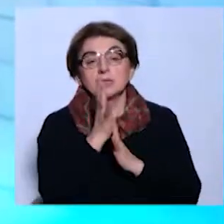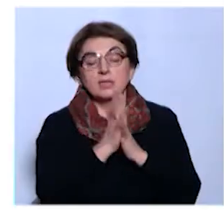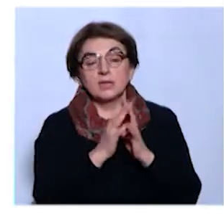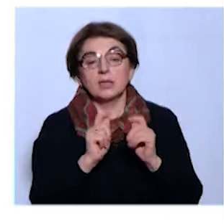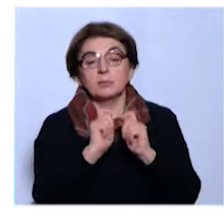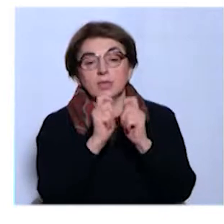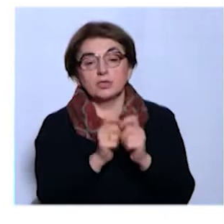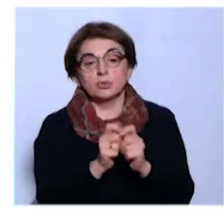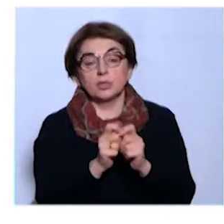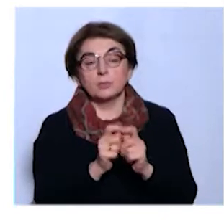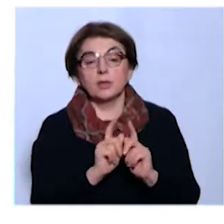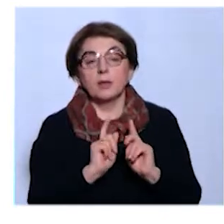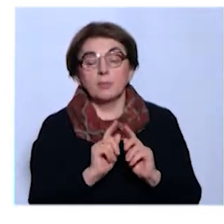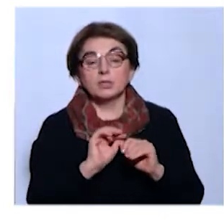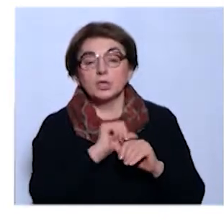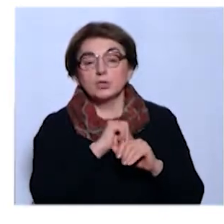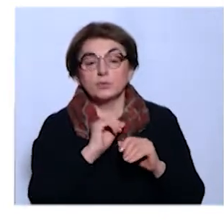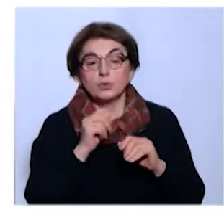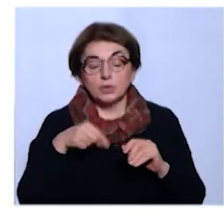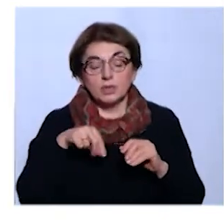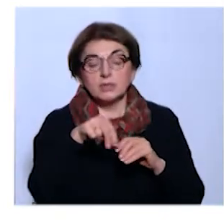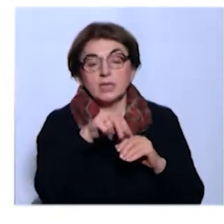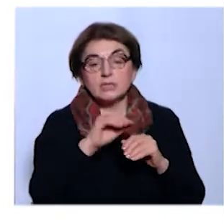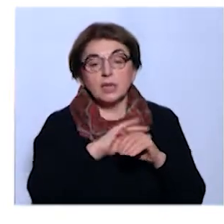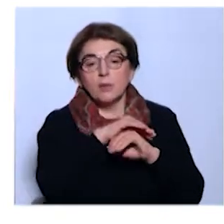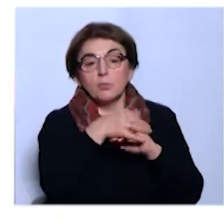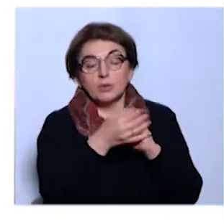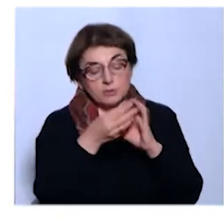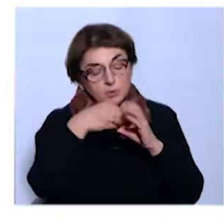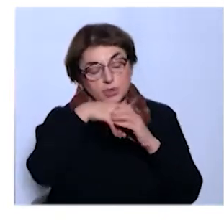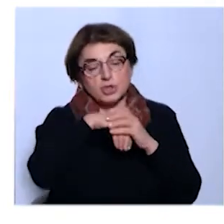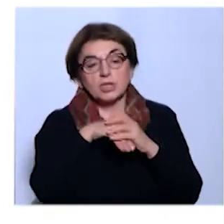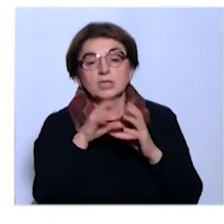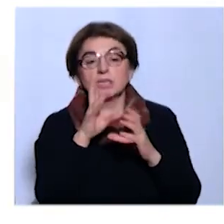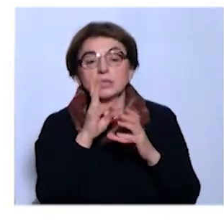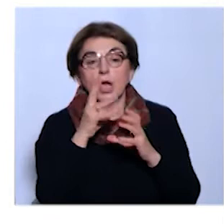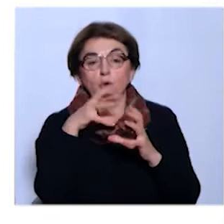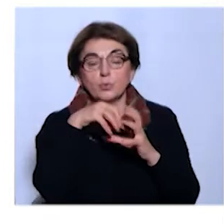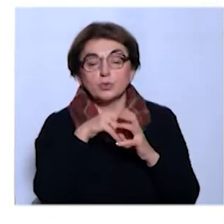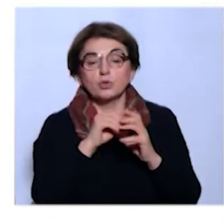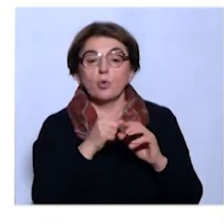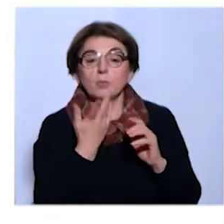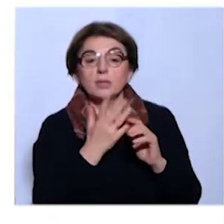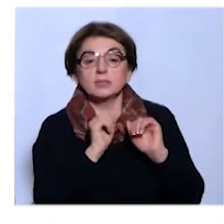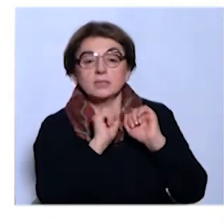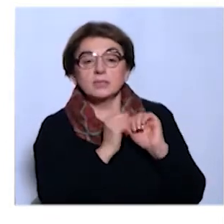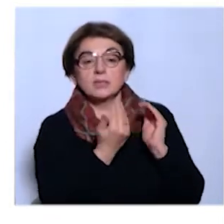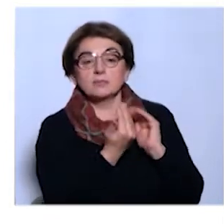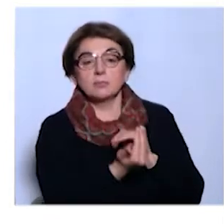მეორენაირად. მაშ თესლი მოთავსებული არის ნაყოფში, რომელიც იცავს